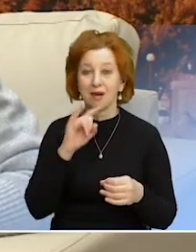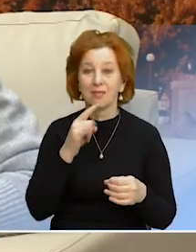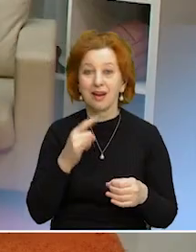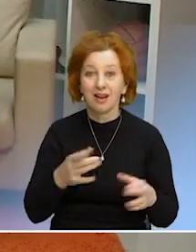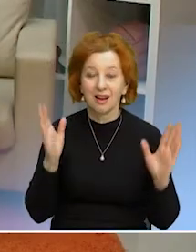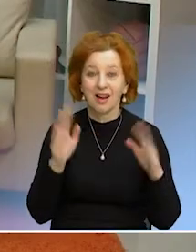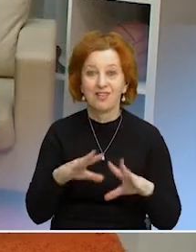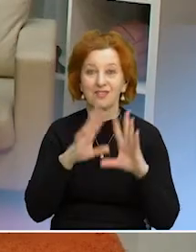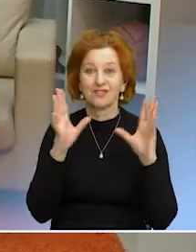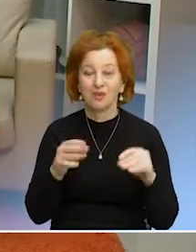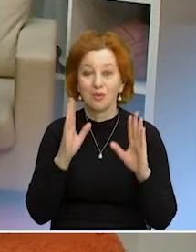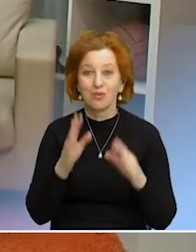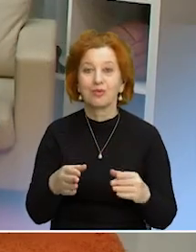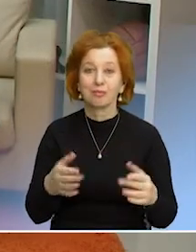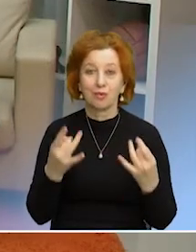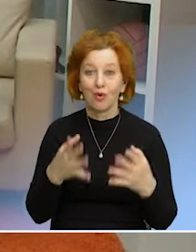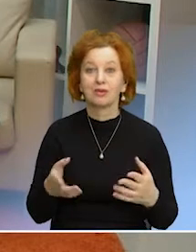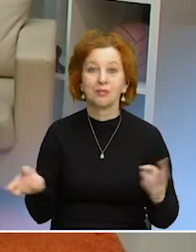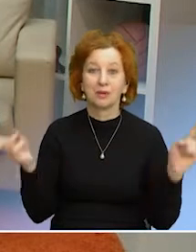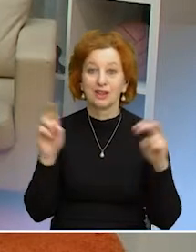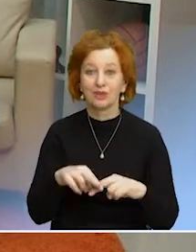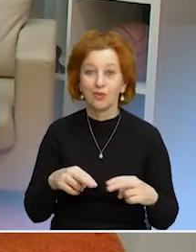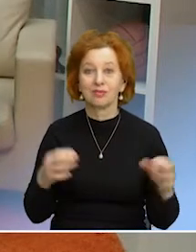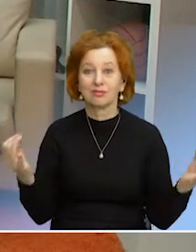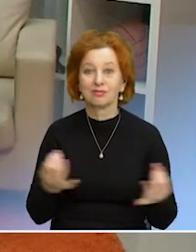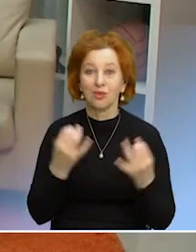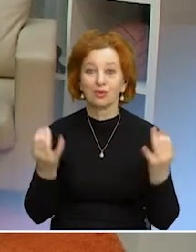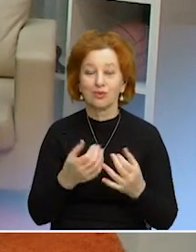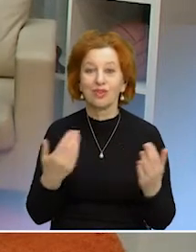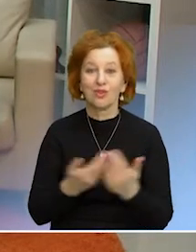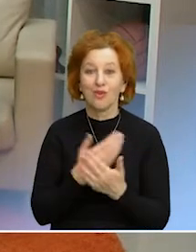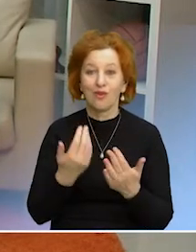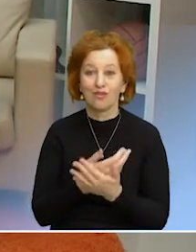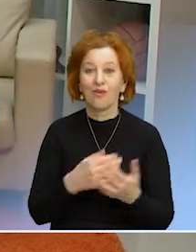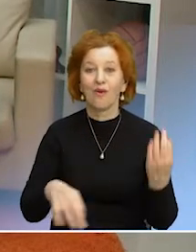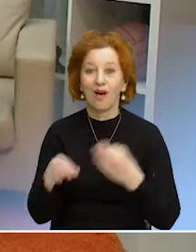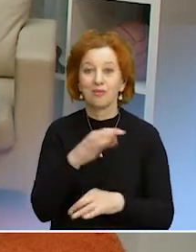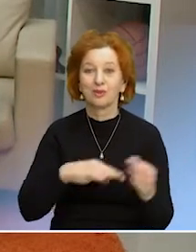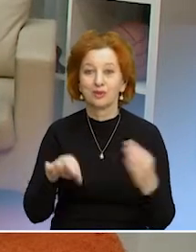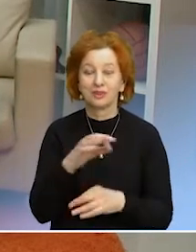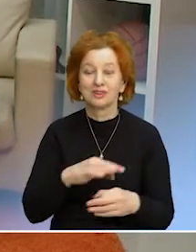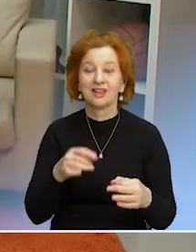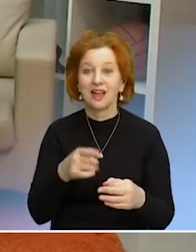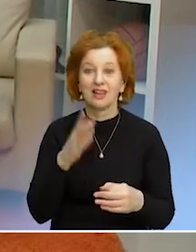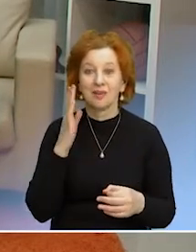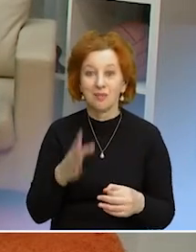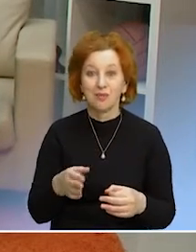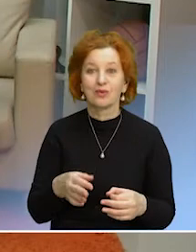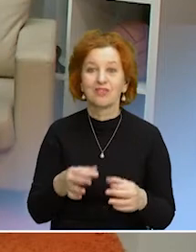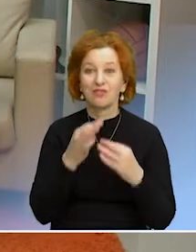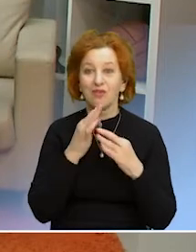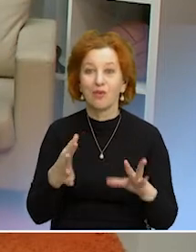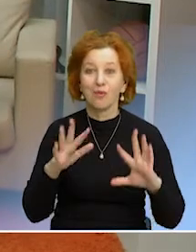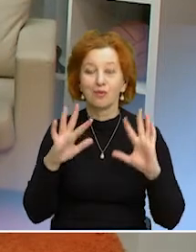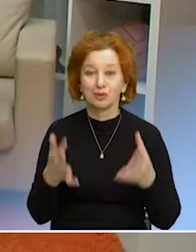всей этой истории общая сюжетная линия? Или просто персонажи придут, чтобы обсудить новости, о которых вот вы просто сейчас говорили? Обсудить новости. Ну, да, она часть это